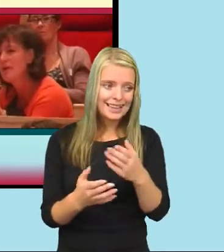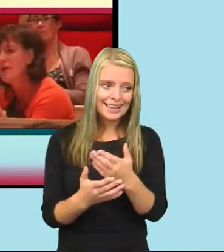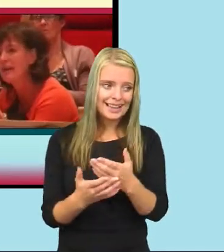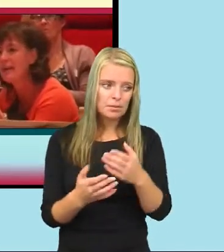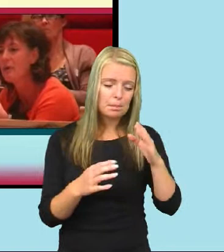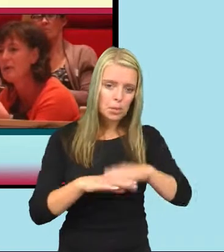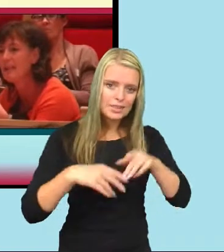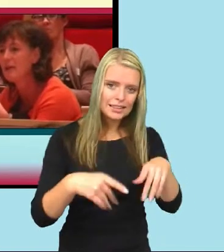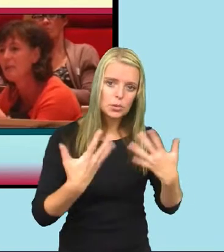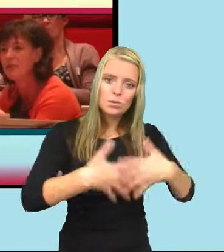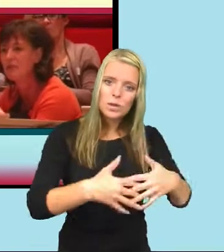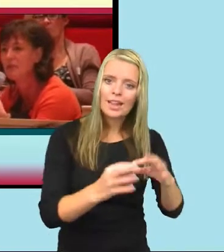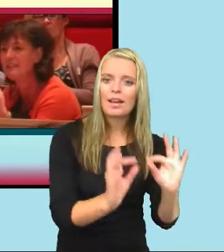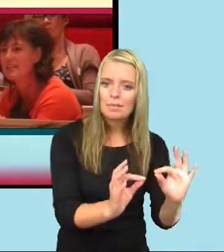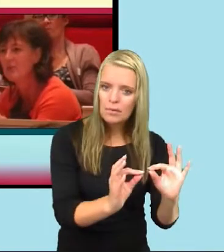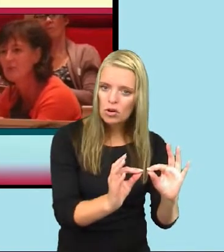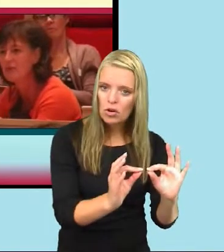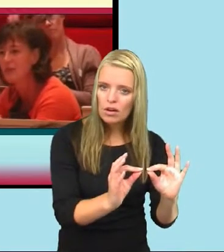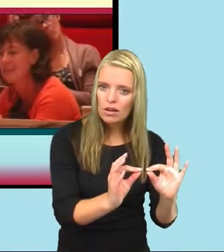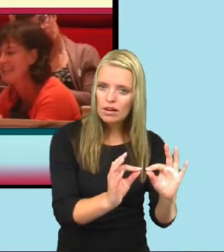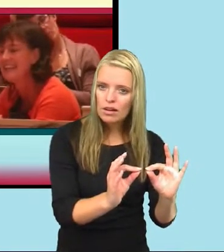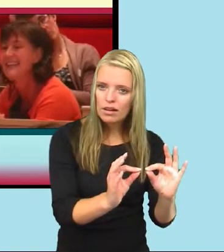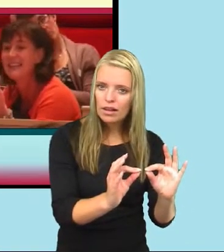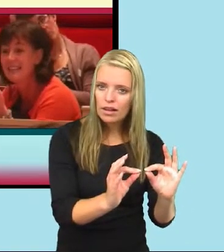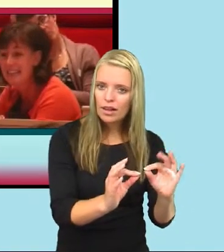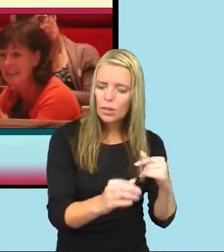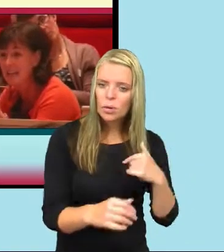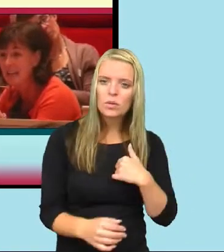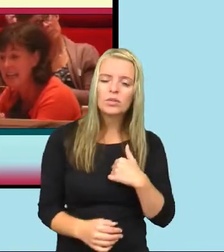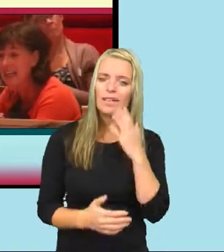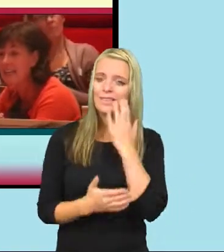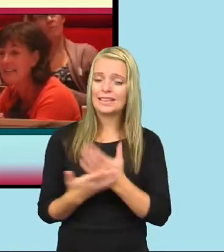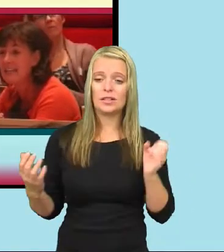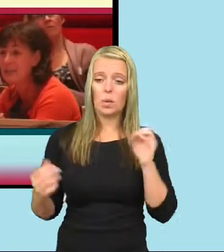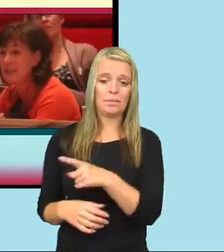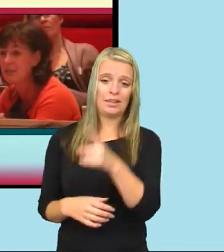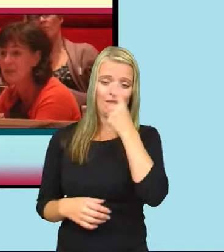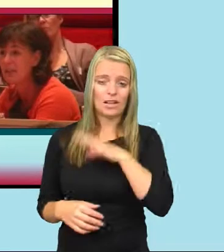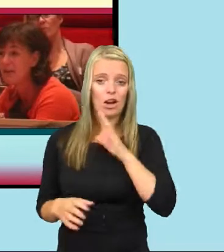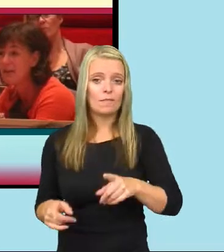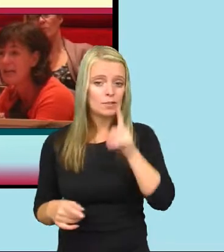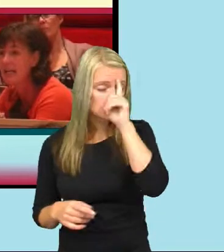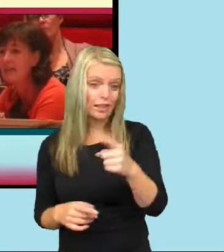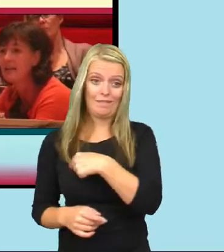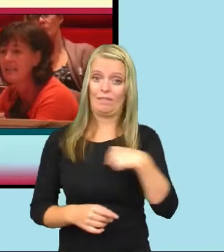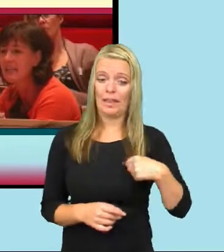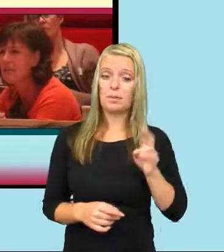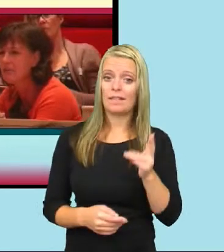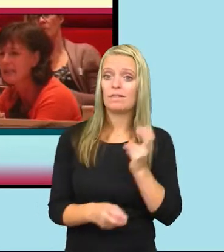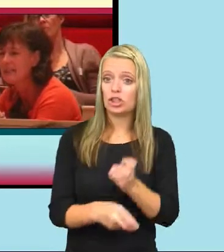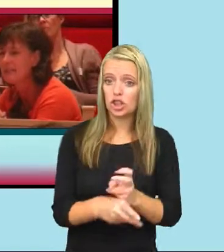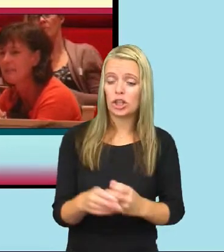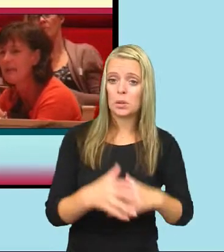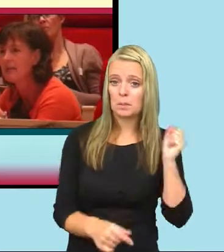Jag vill bara höra om det på något sätt har fått ett genomslag till er föräldrar, att det är det vi försöker göra, eller är